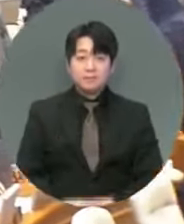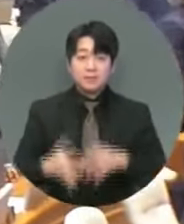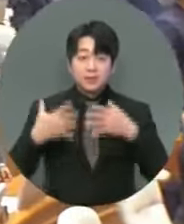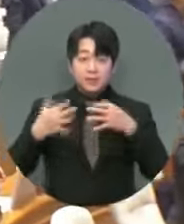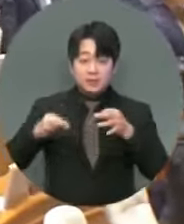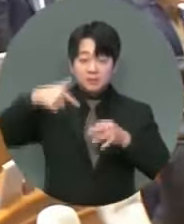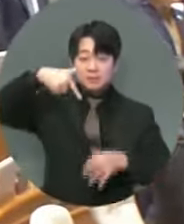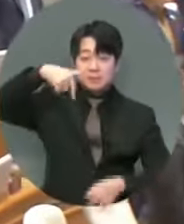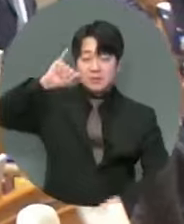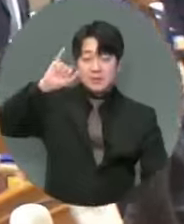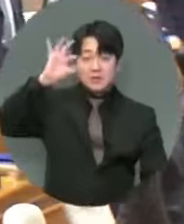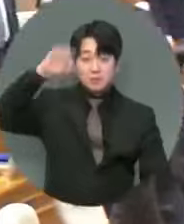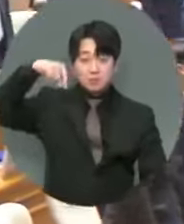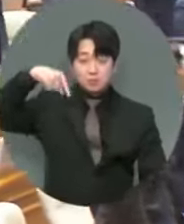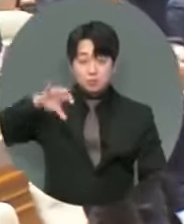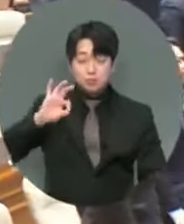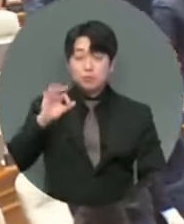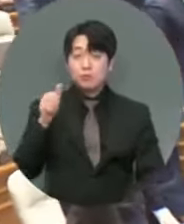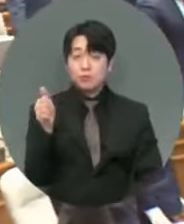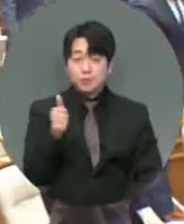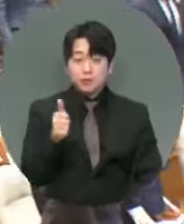김기웅 의원,